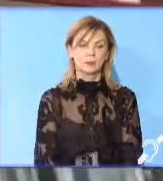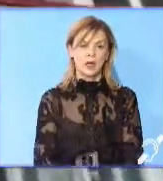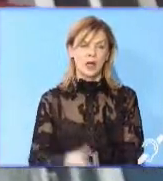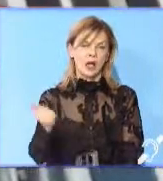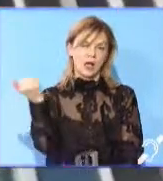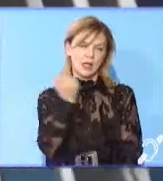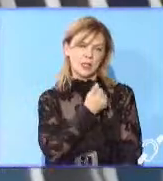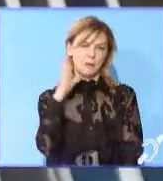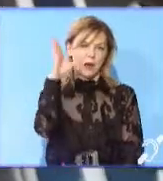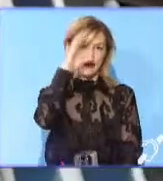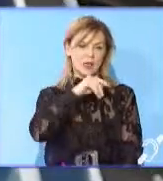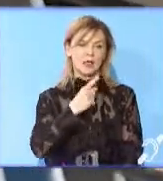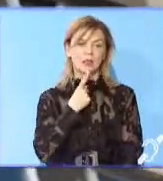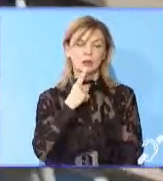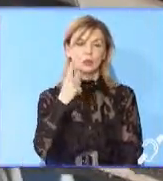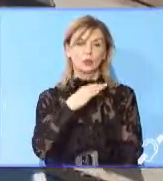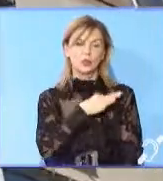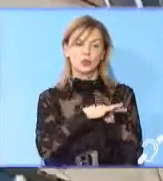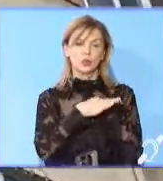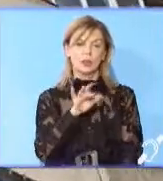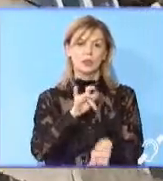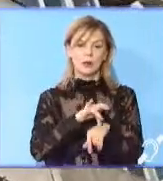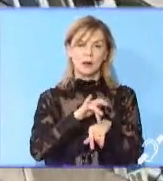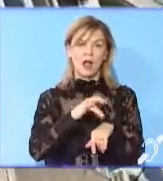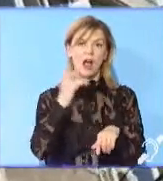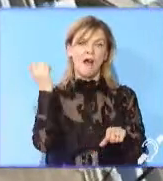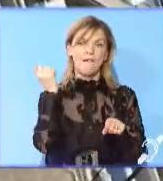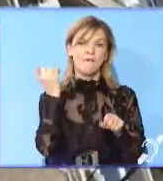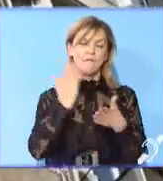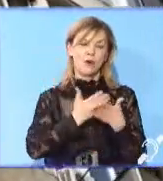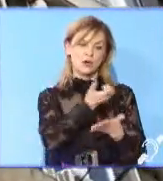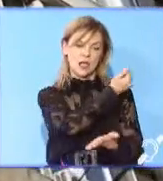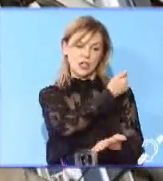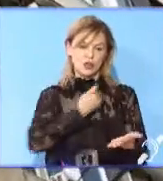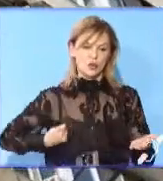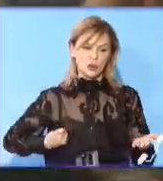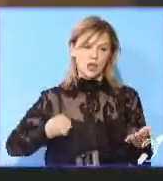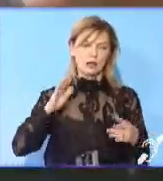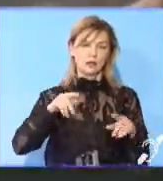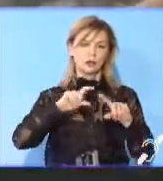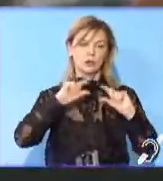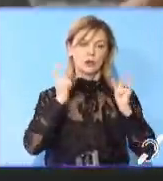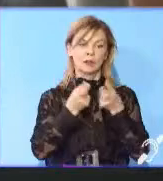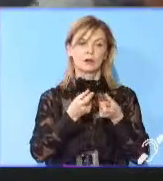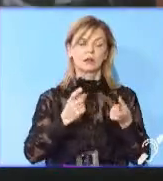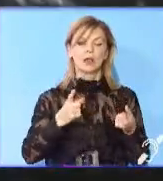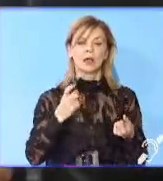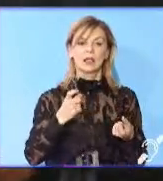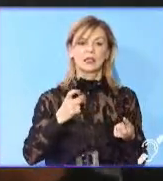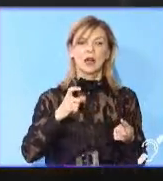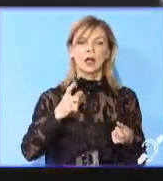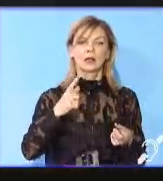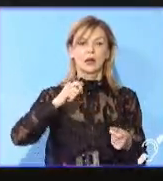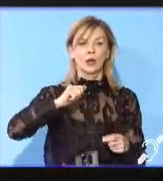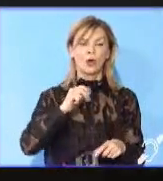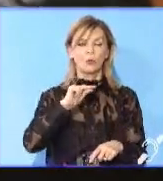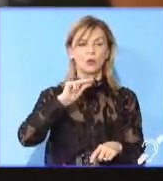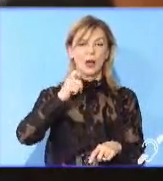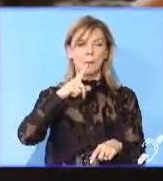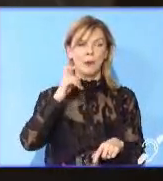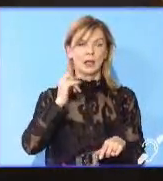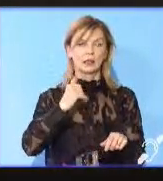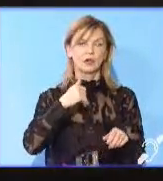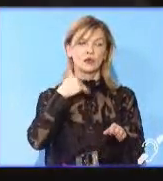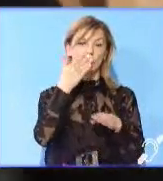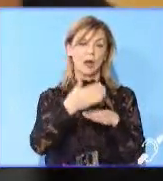Crima seară la Timișoara, o studentă la medicină a fost înjunghiată într-un apartament din oraș. Ea era din comuna gorjană Padeș. Întreaga poveste